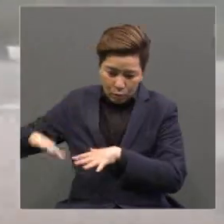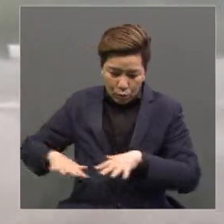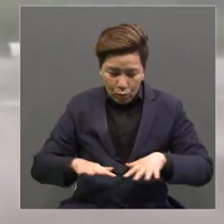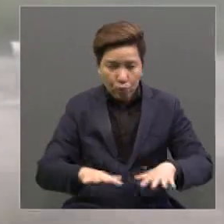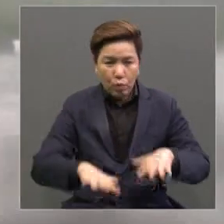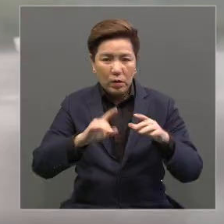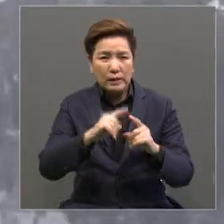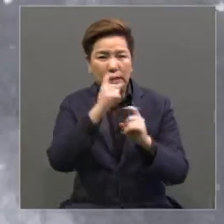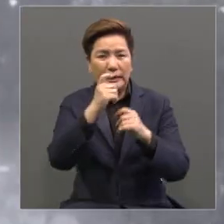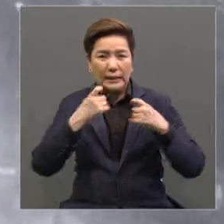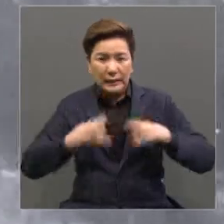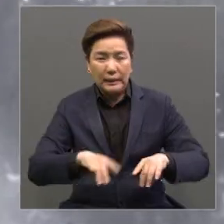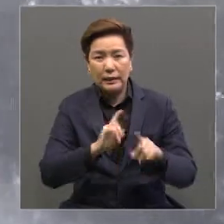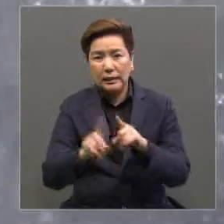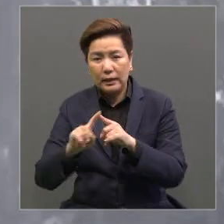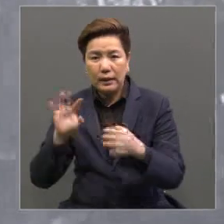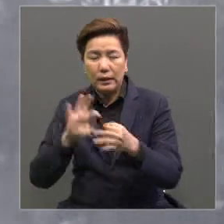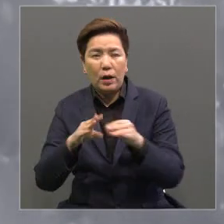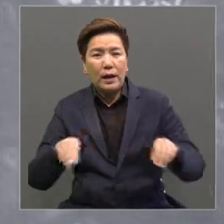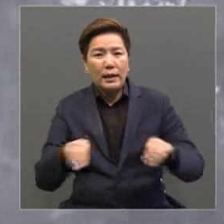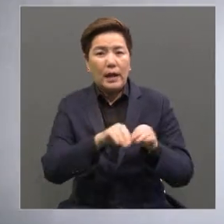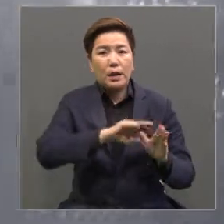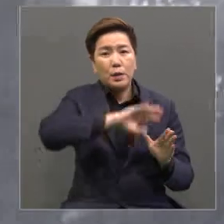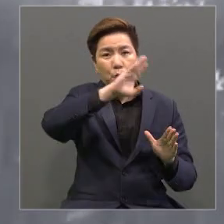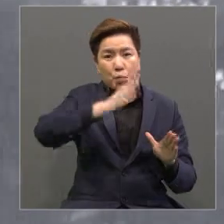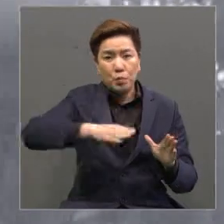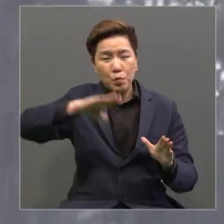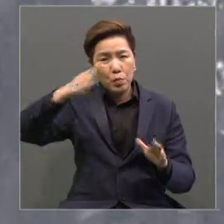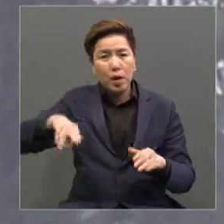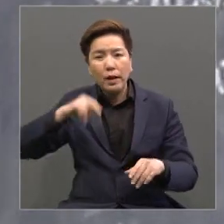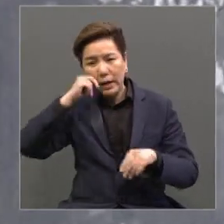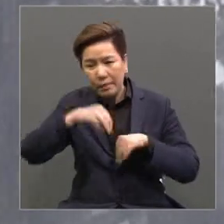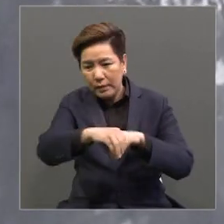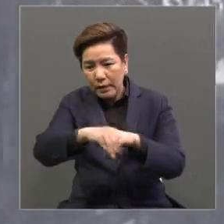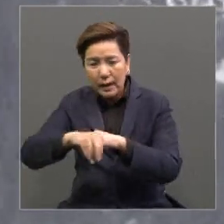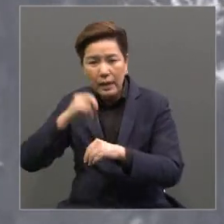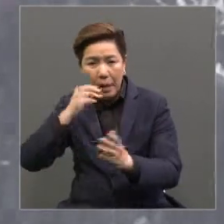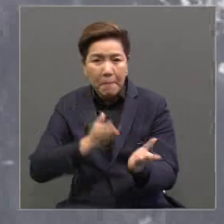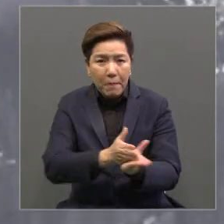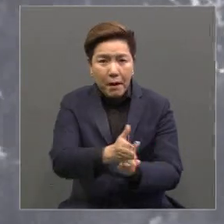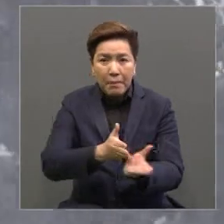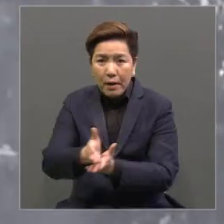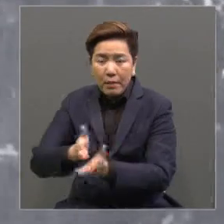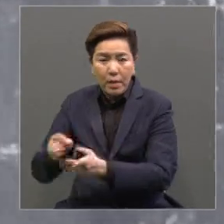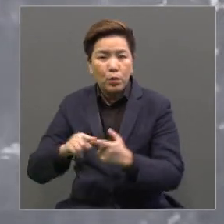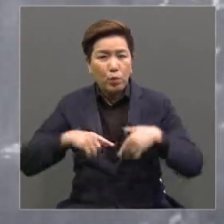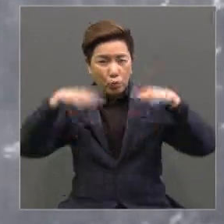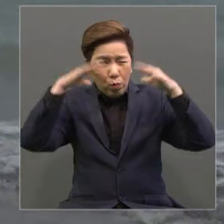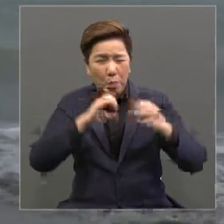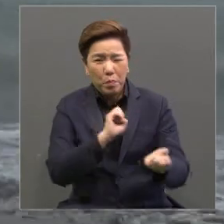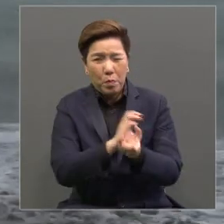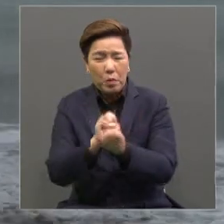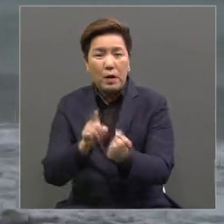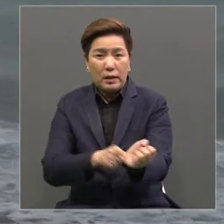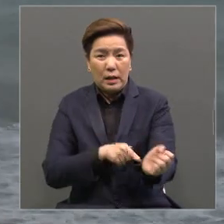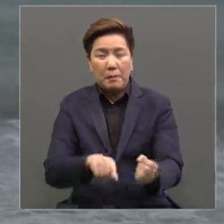เฉพาะในพื้นที่เสี่ยงเดิมนะไม่ว่าจะเป็นพื้นที่ลาดเชิงเขาพื้นที่ลุ่มน้ำต่างๆพื้นที่ที่มีน้ำไหลผ่านหรือพื้นที่ที่มีฝนตกหนัก